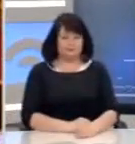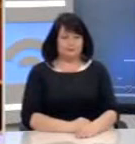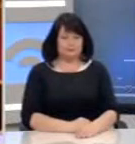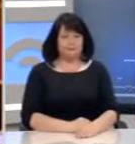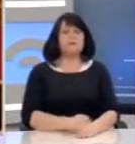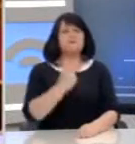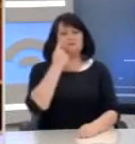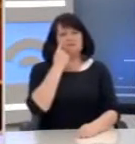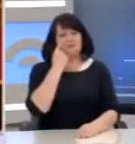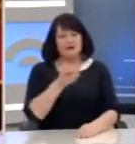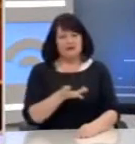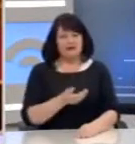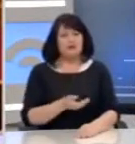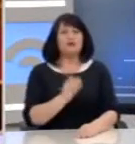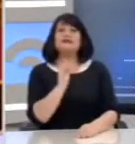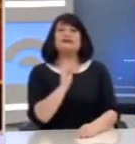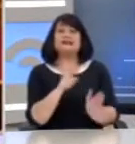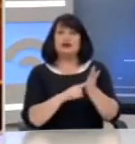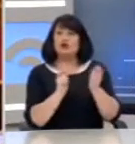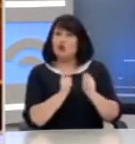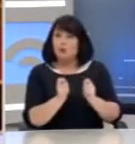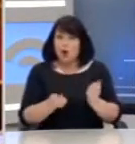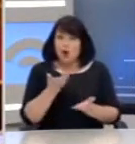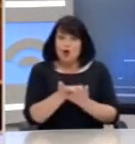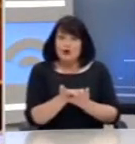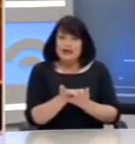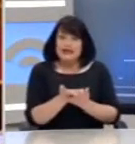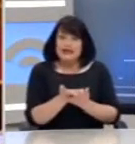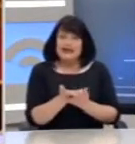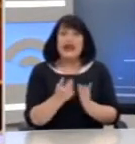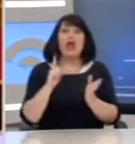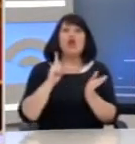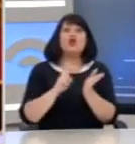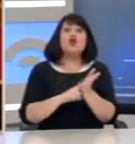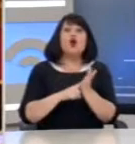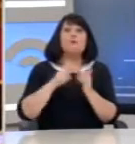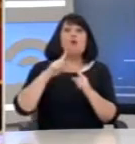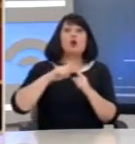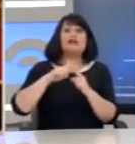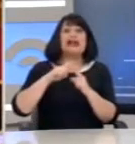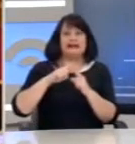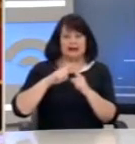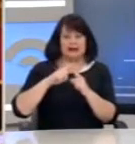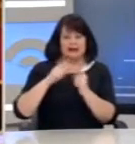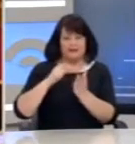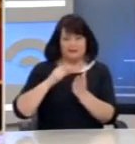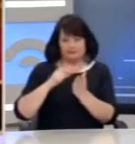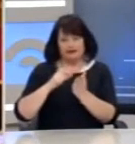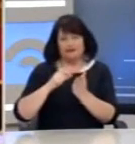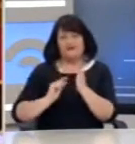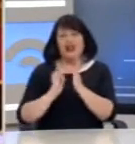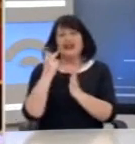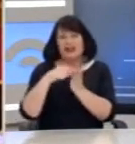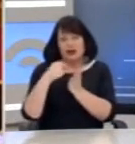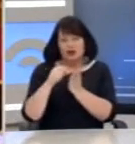Παρακολουθώ λοιπόν... Είναι τροπολογία, κύριε Υπουργέ, ή νομοτεχνική. Είναι νομοτεχνική. Α, είναι και νομοτεχνική. Αναφέρεται